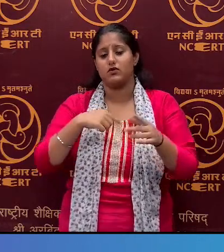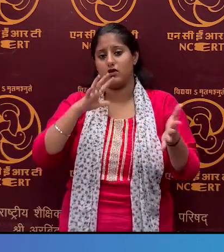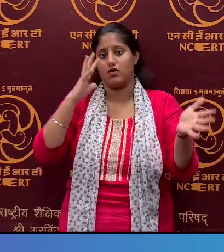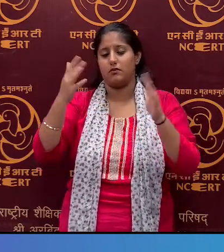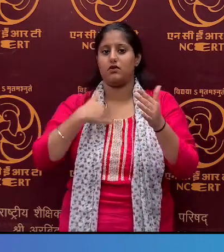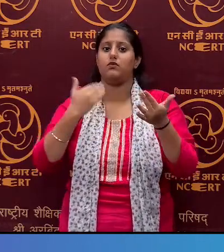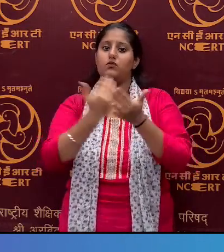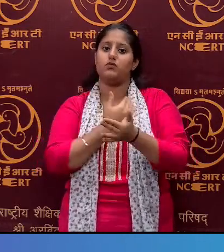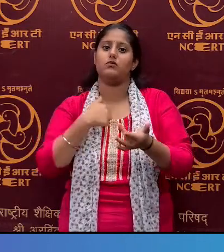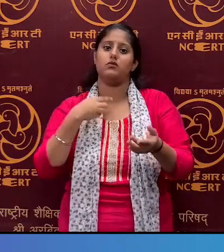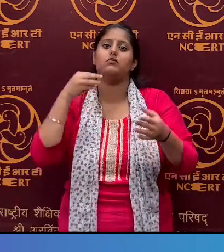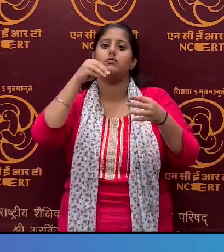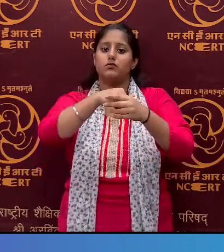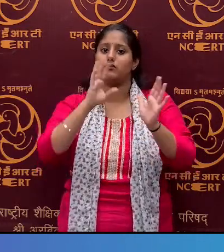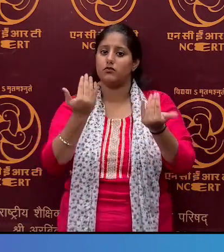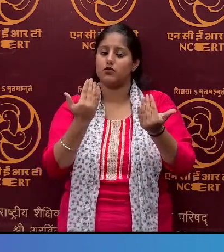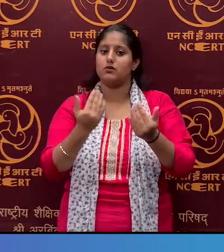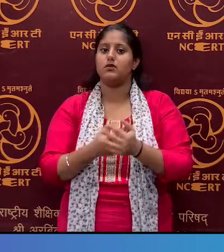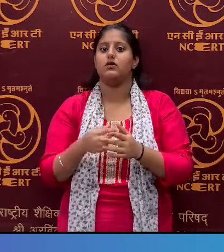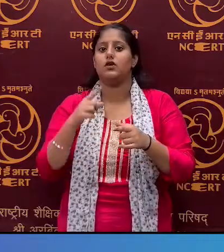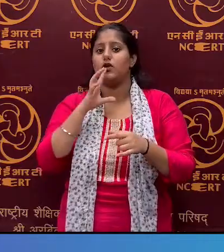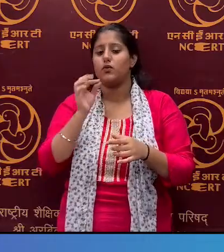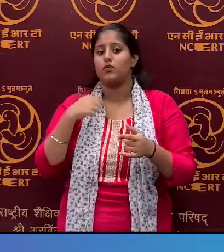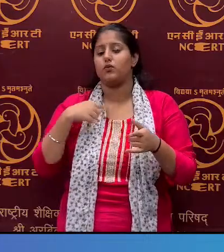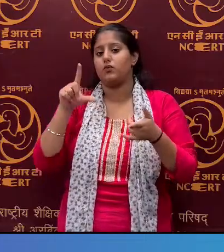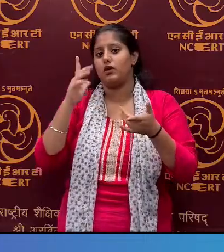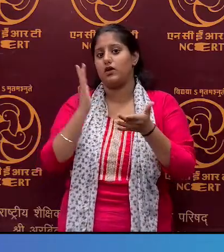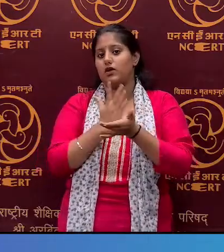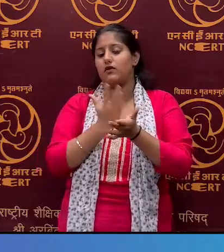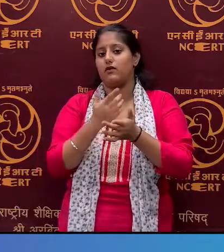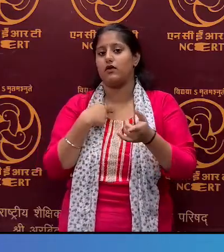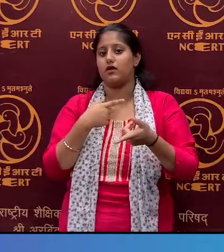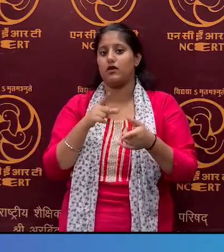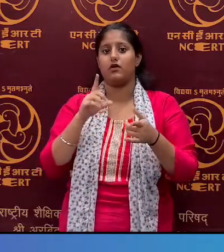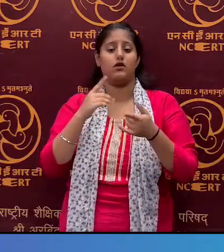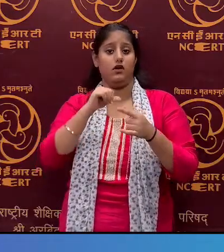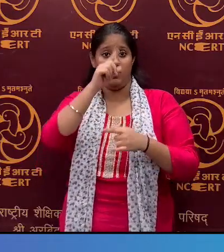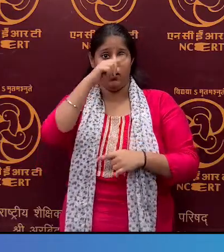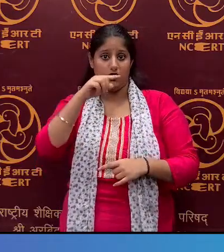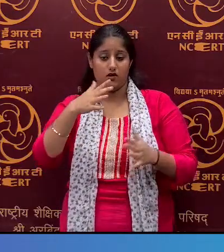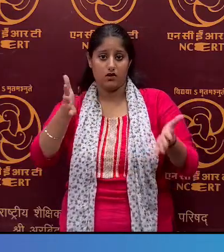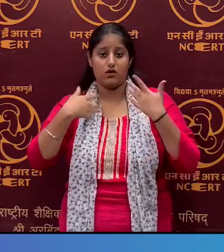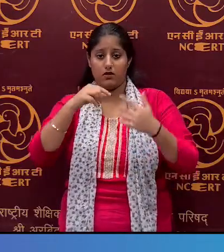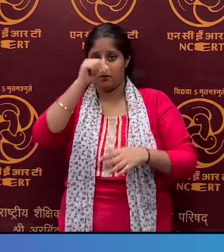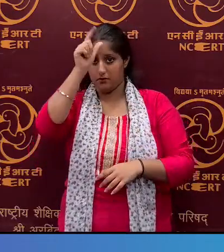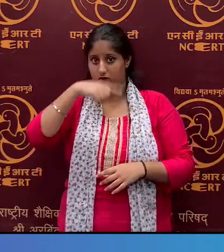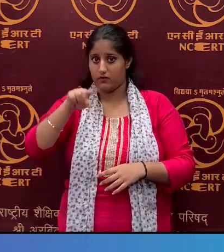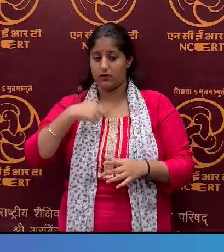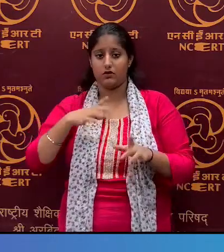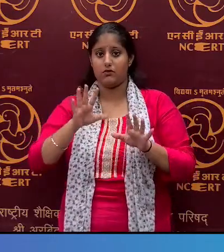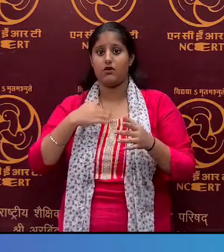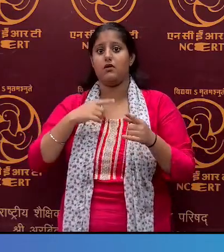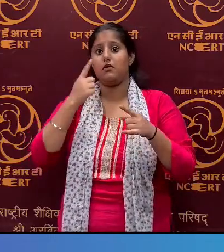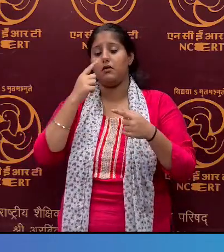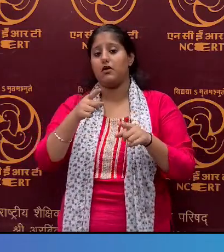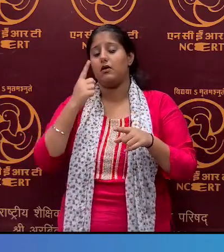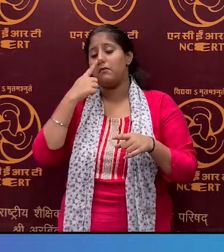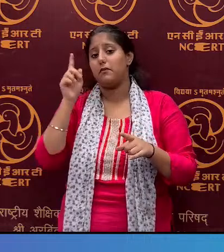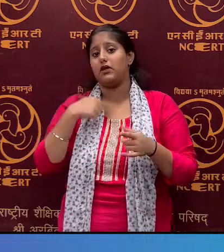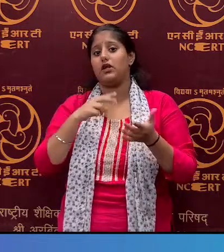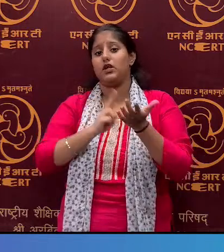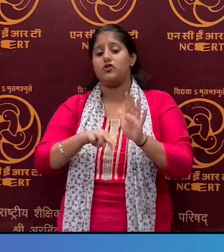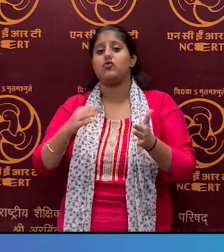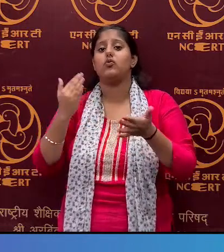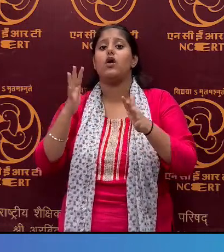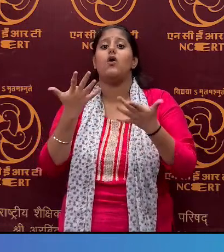अर्थ. एब्सोल्युटली, ये चैप्टर सिर्फ क्लाइमेट्स ऑफ इंडिया के बारे में नहीं था, बल्कि मदर नेचर को किस तरह से आप प्रोटेक्ट कर सकते हैं उस